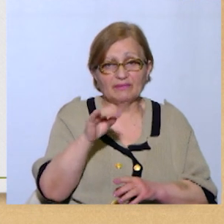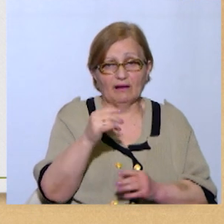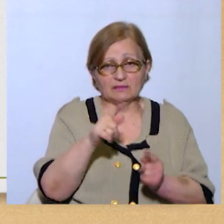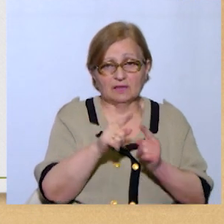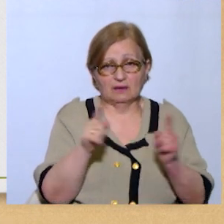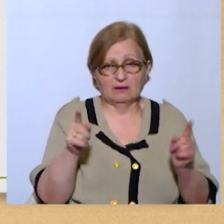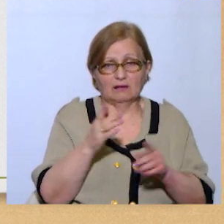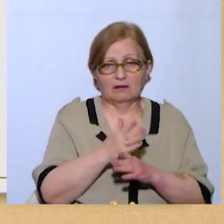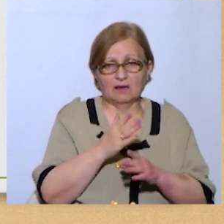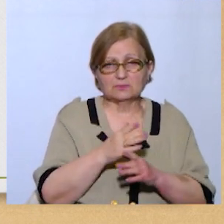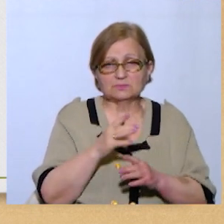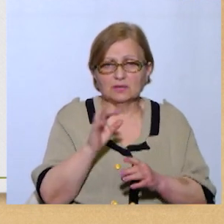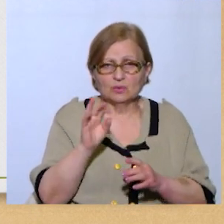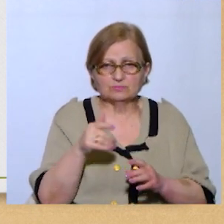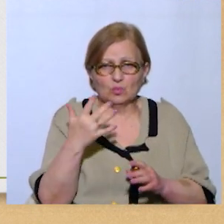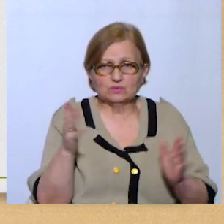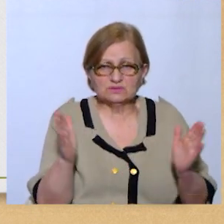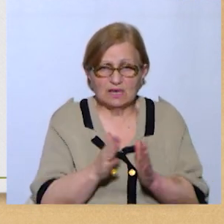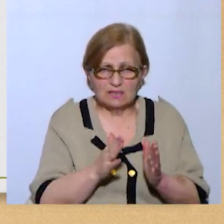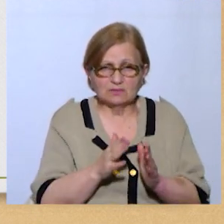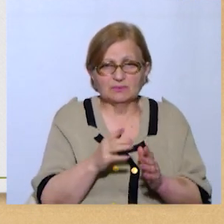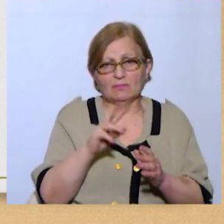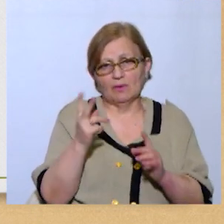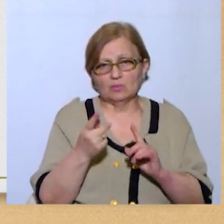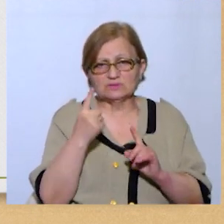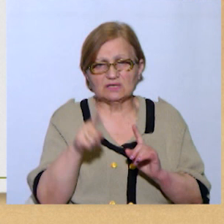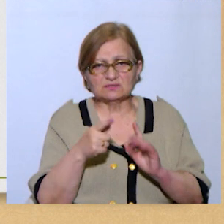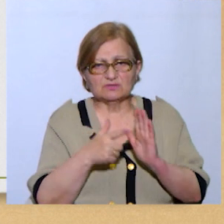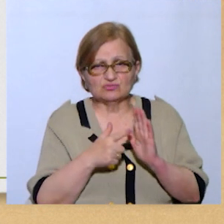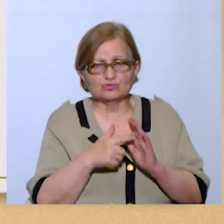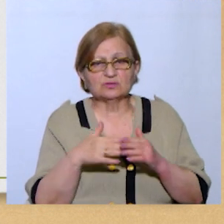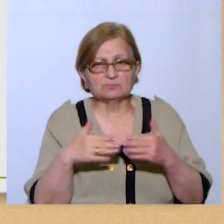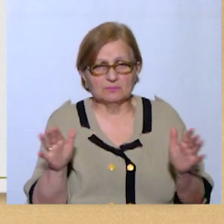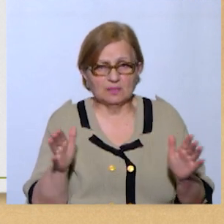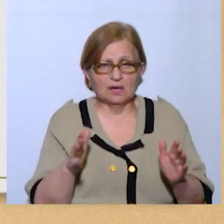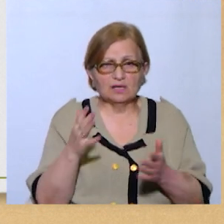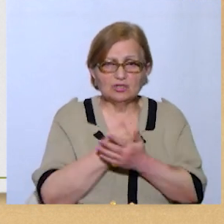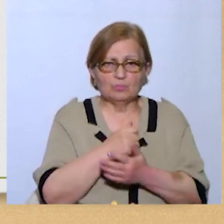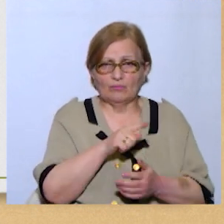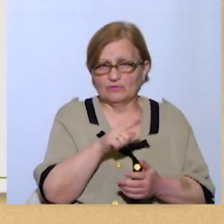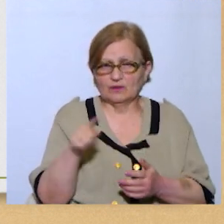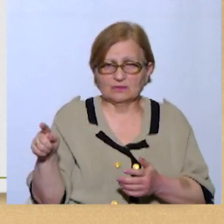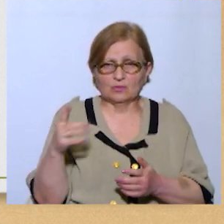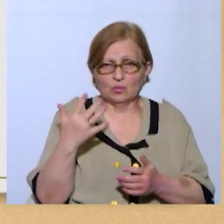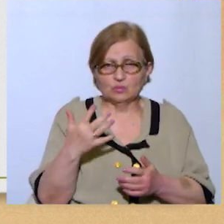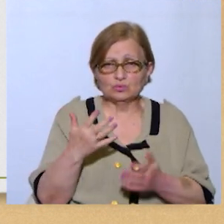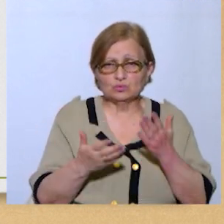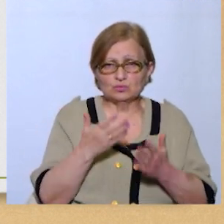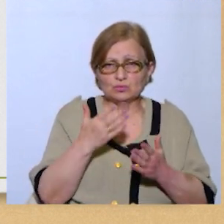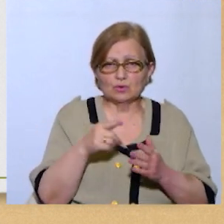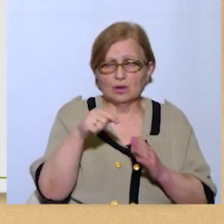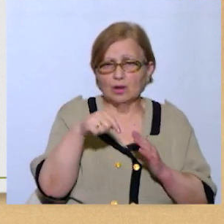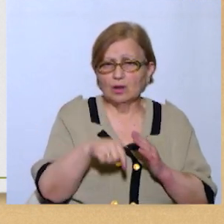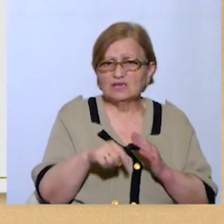მიათედით ნაკლებია, ხოლო მეორე მოდაზე 1.7 მეტია. იპოვეთ მოცემული 5 რიცხვი, თუ მათი საშუალო 1.94